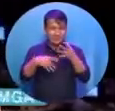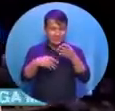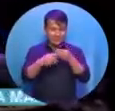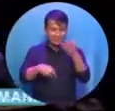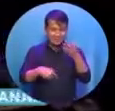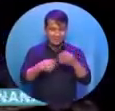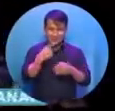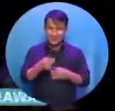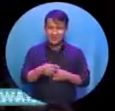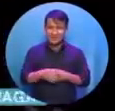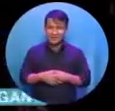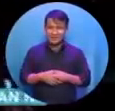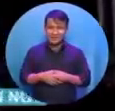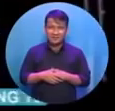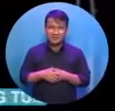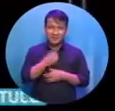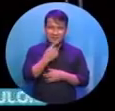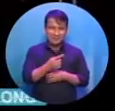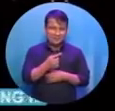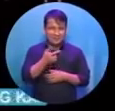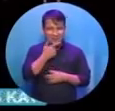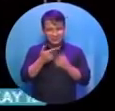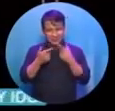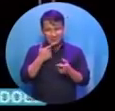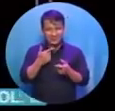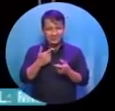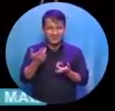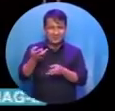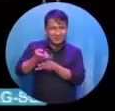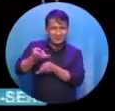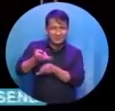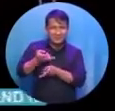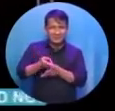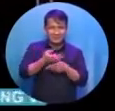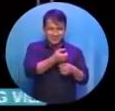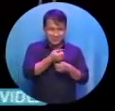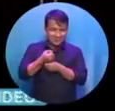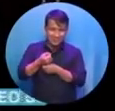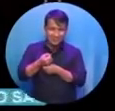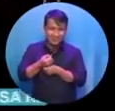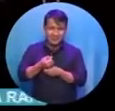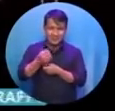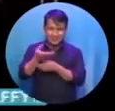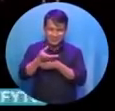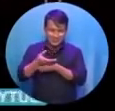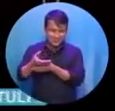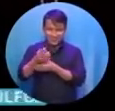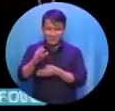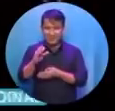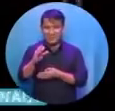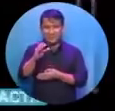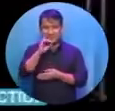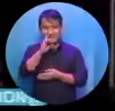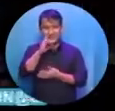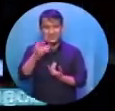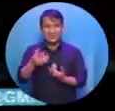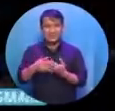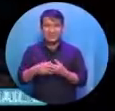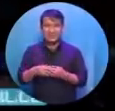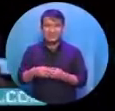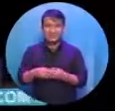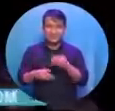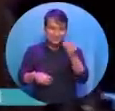Joy, natawa ako sa labing-labing kanina, ha? Hindi ka maalagaan. Dapat pala kinuha mo caregiver para maalagaan ka, kuya.